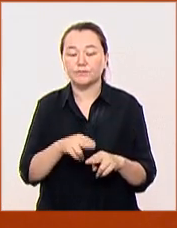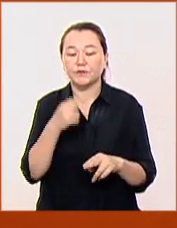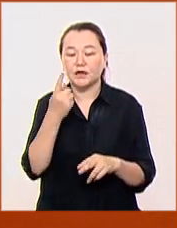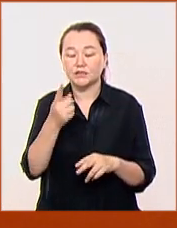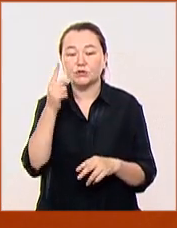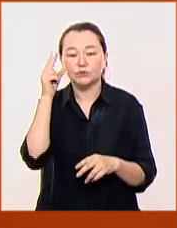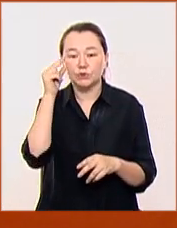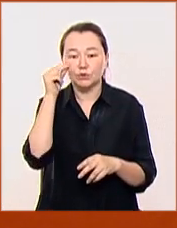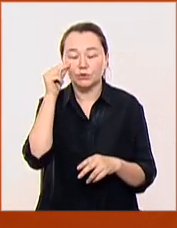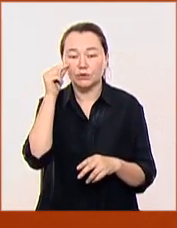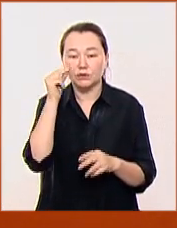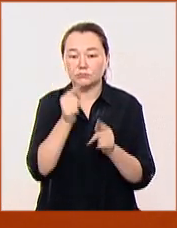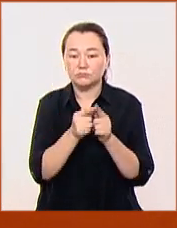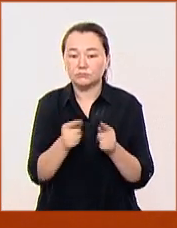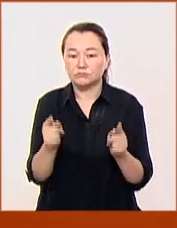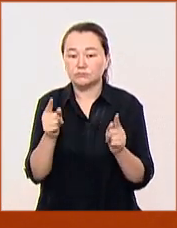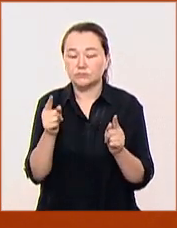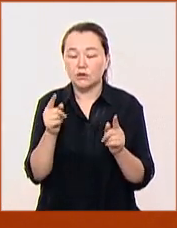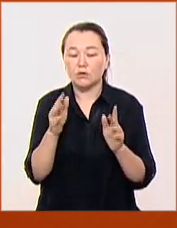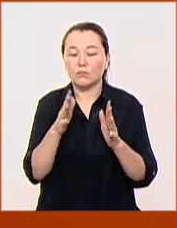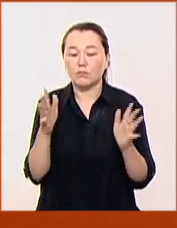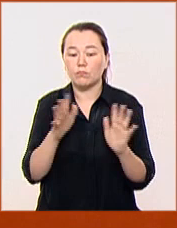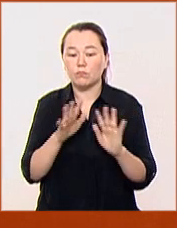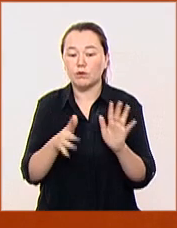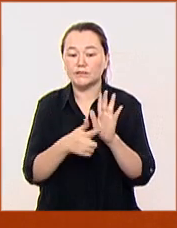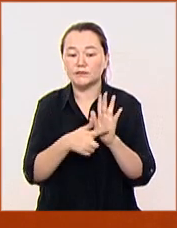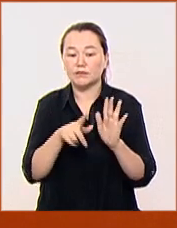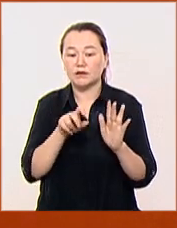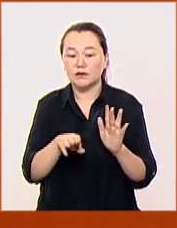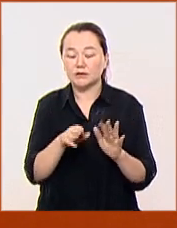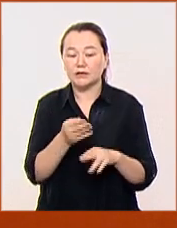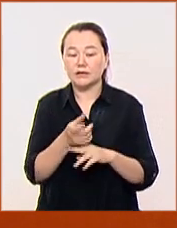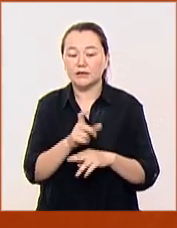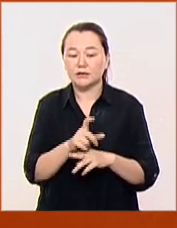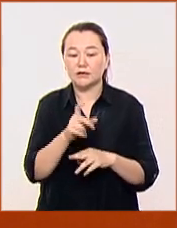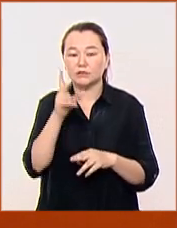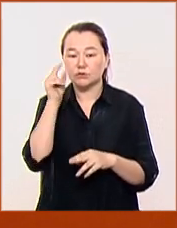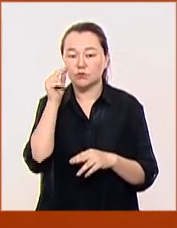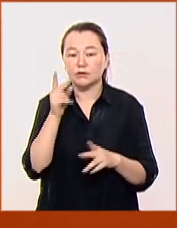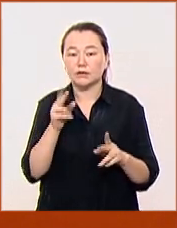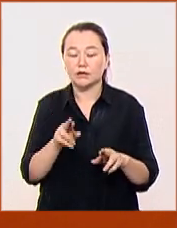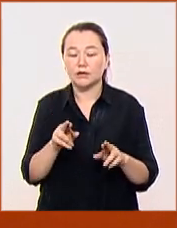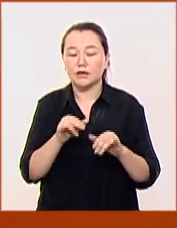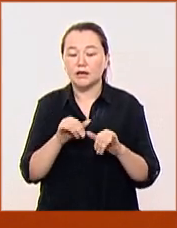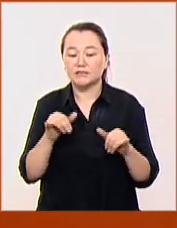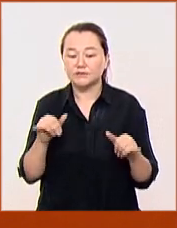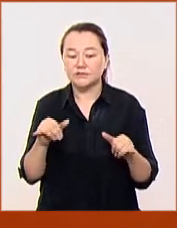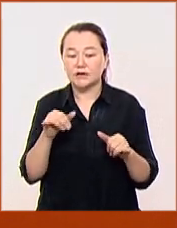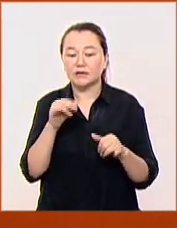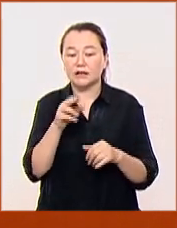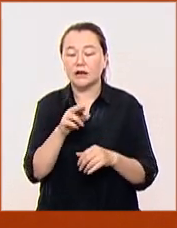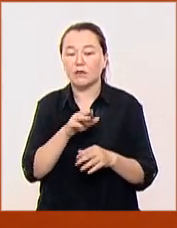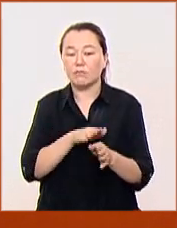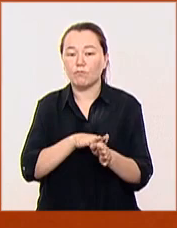один срок, не более 7 лет, вот этот срок для того, чтобы для развития, для